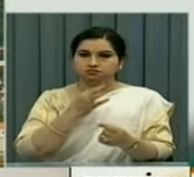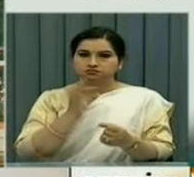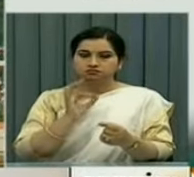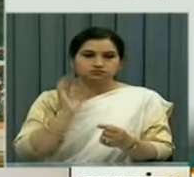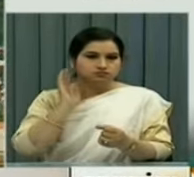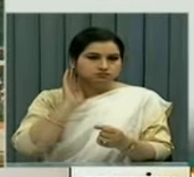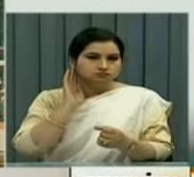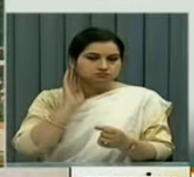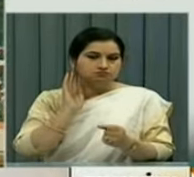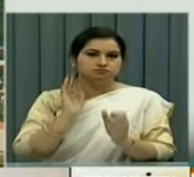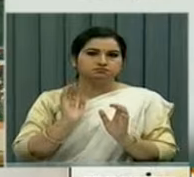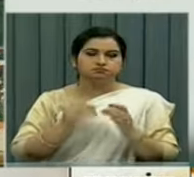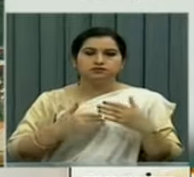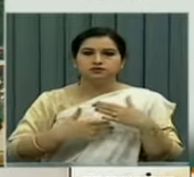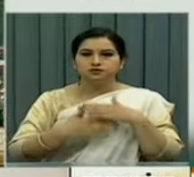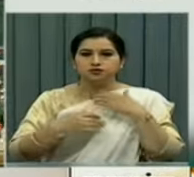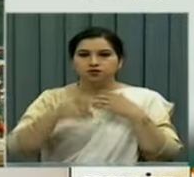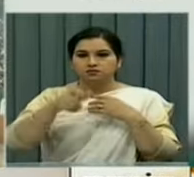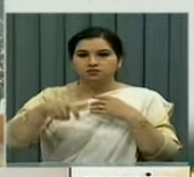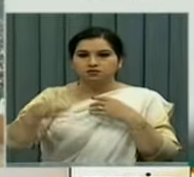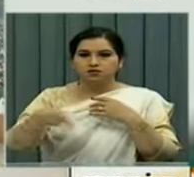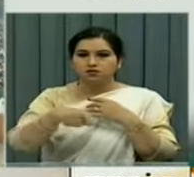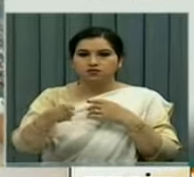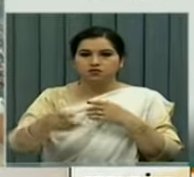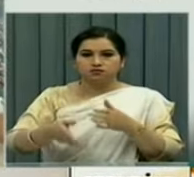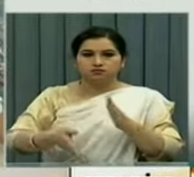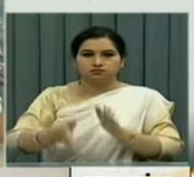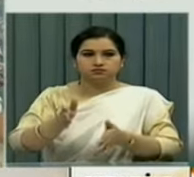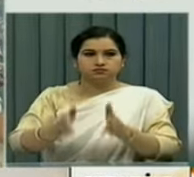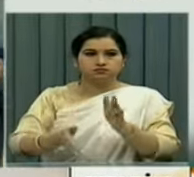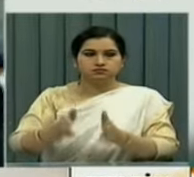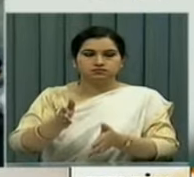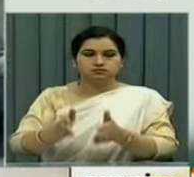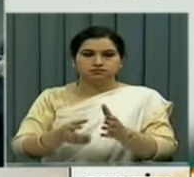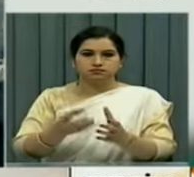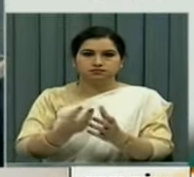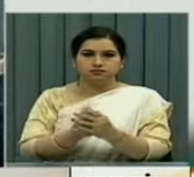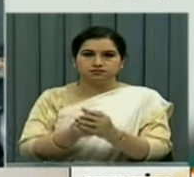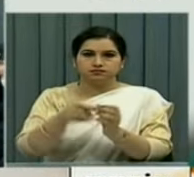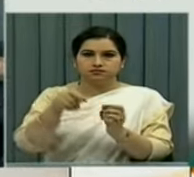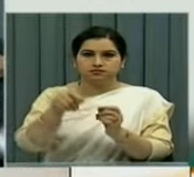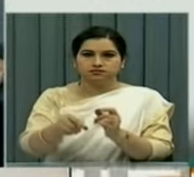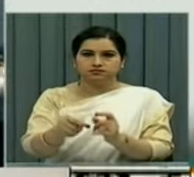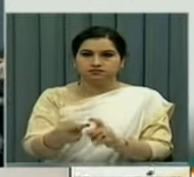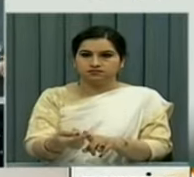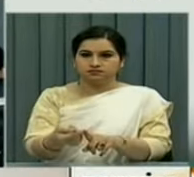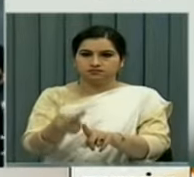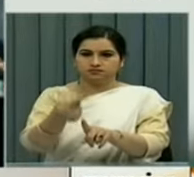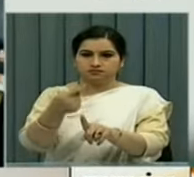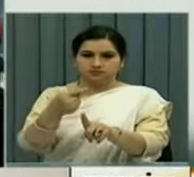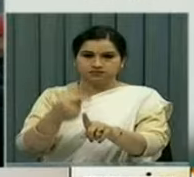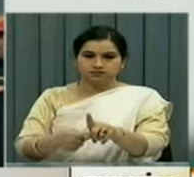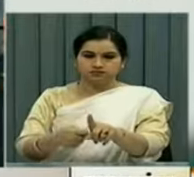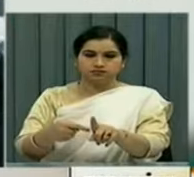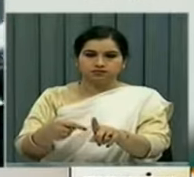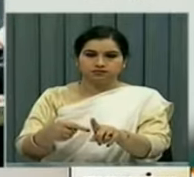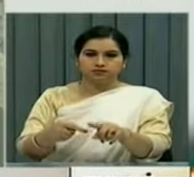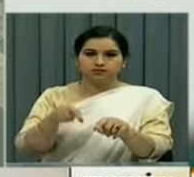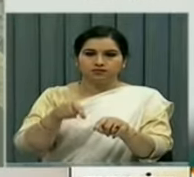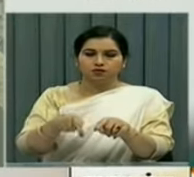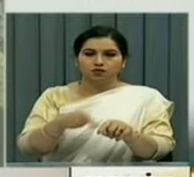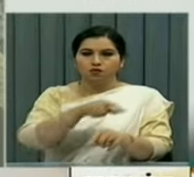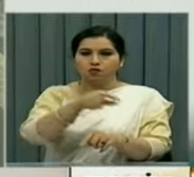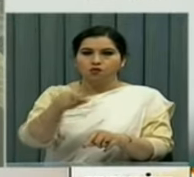रे रोक युधिष्ठर को ना यहां जाने दे उसको स्वर्ग धीर, पर फिरा हमें गांडीव गद्दा लौटा दे अर्जुन भीम वीर। तो अर्जुन भीम